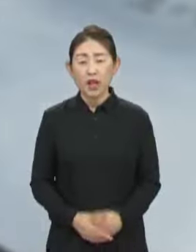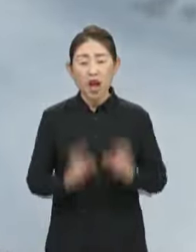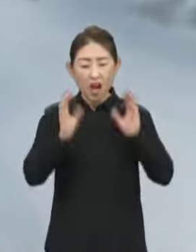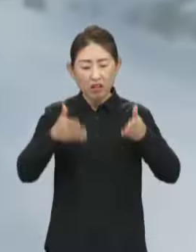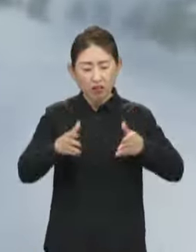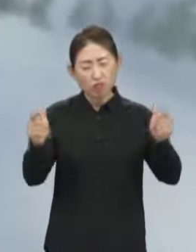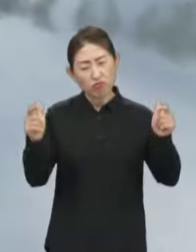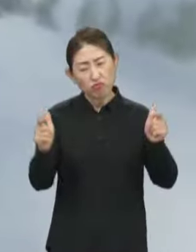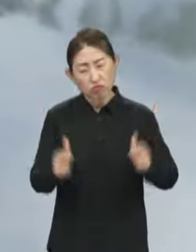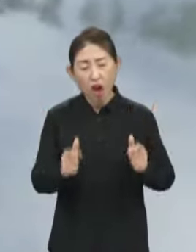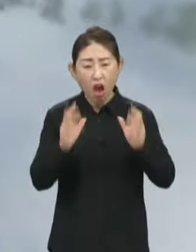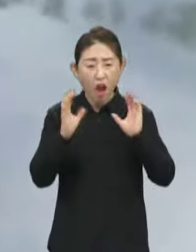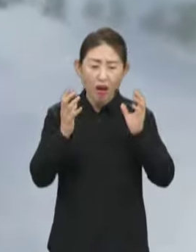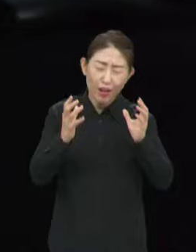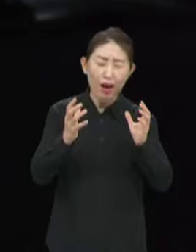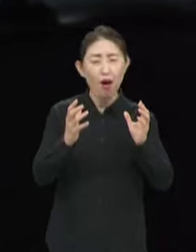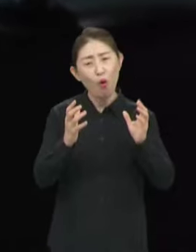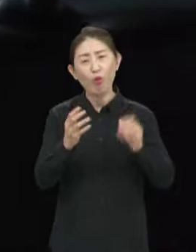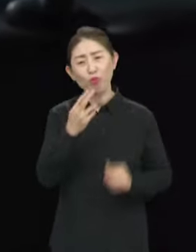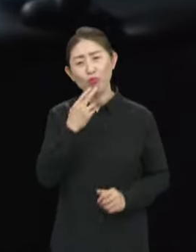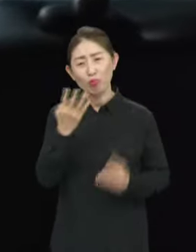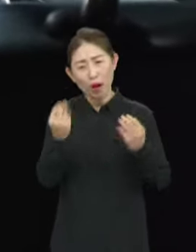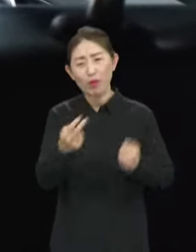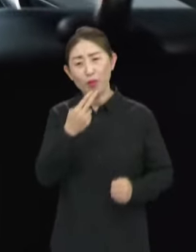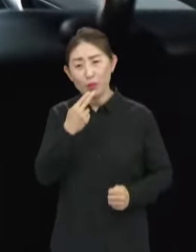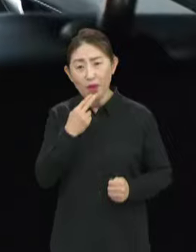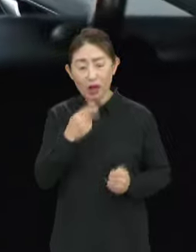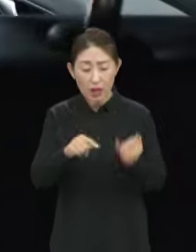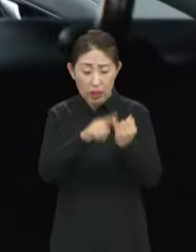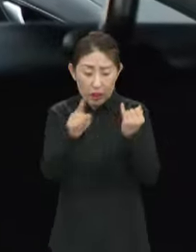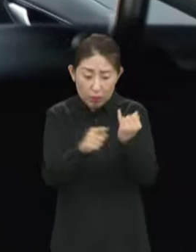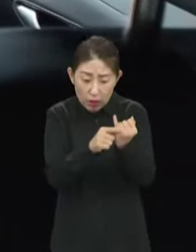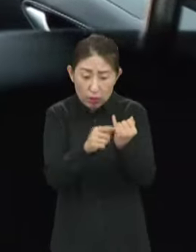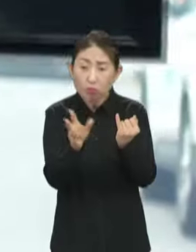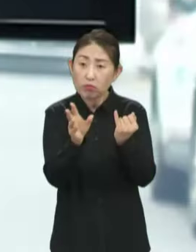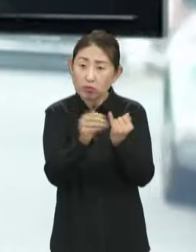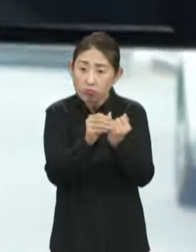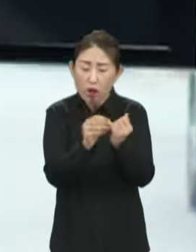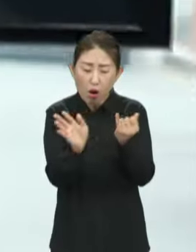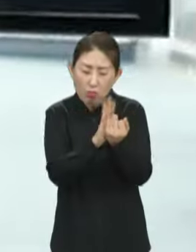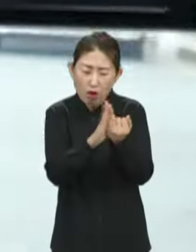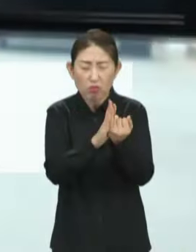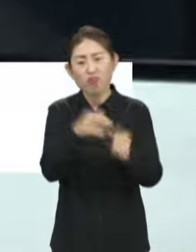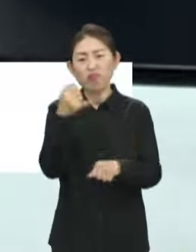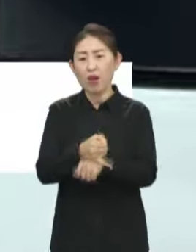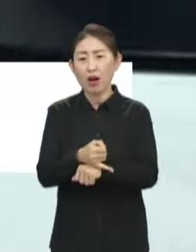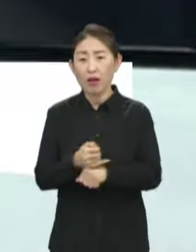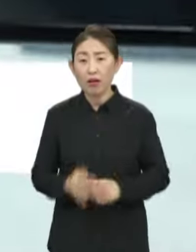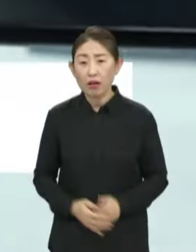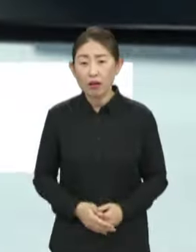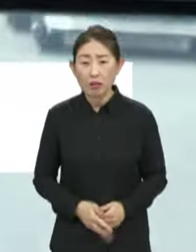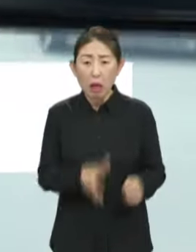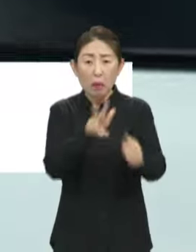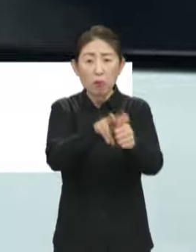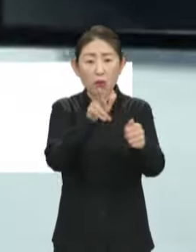저출산으로 아기는 귀해졌지만 임산부에 대한 배려는 여전히 부족합니다. 마트 같은 데